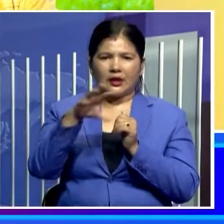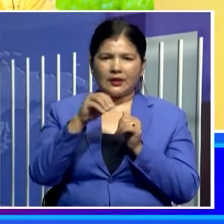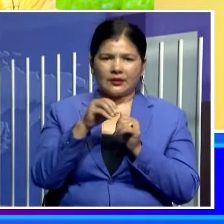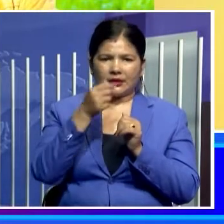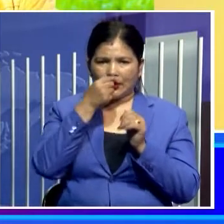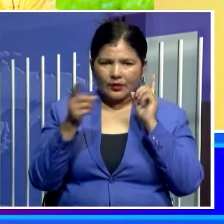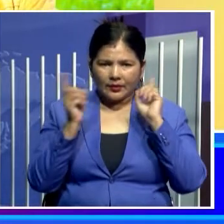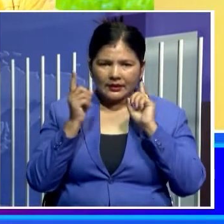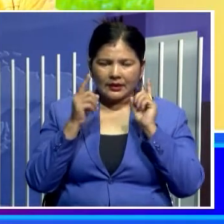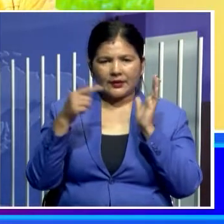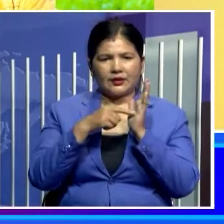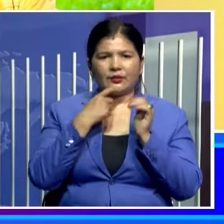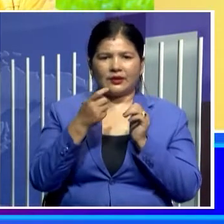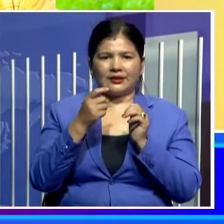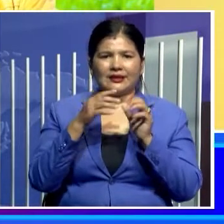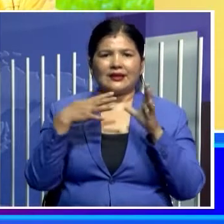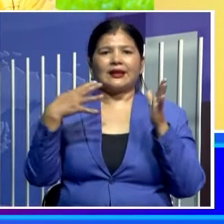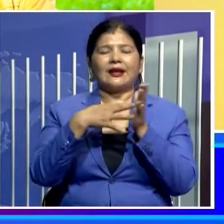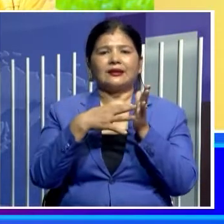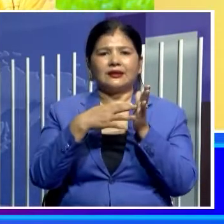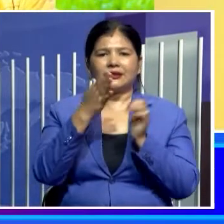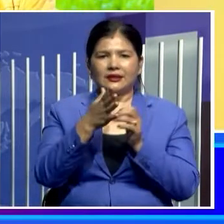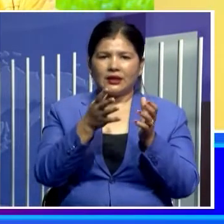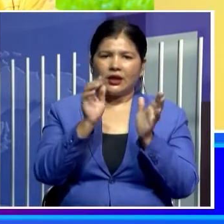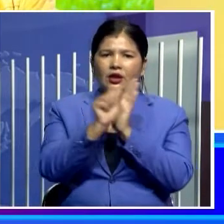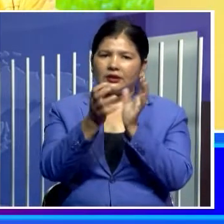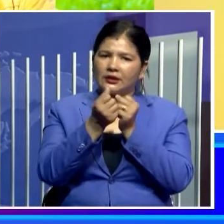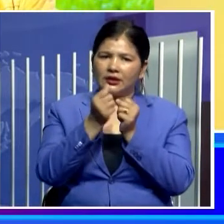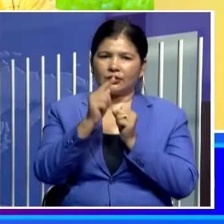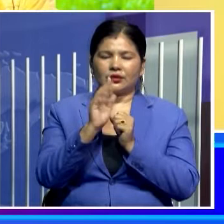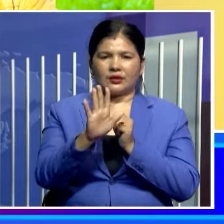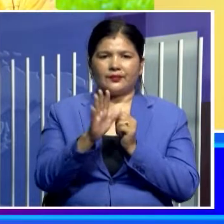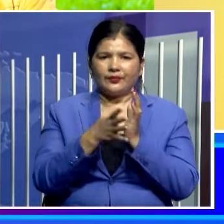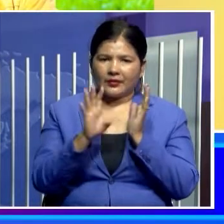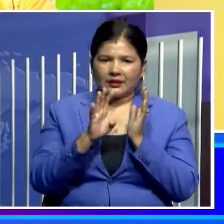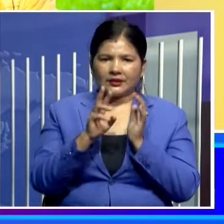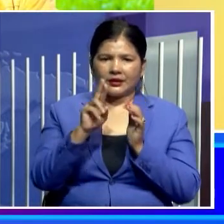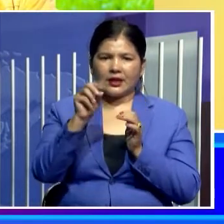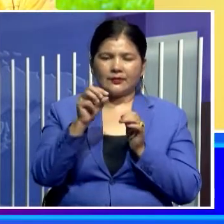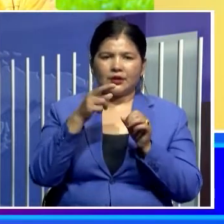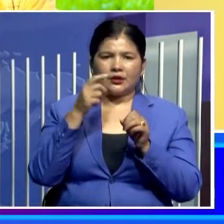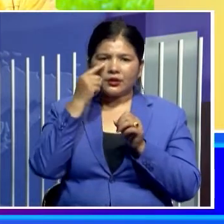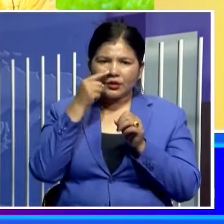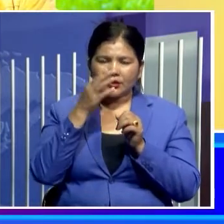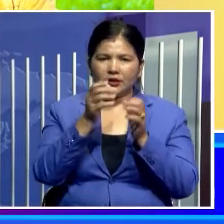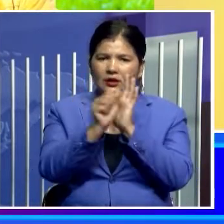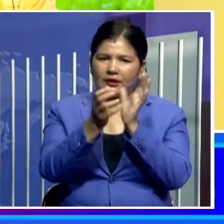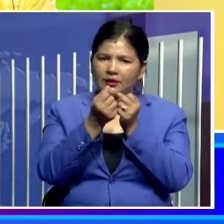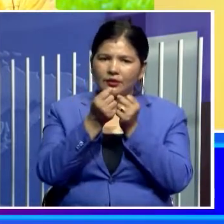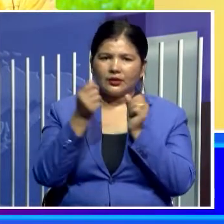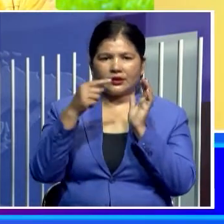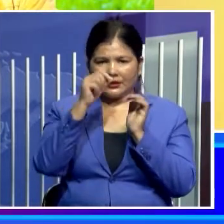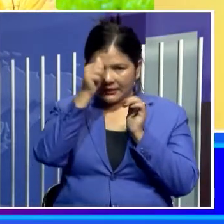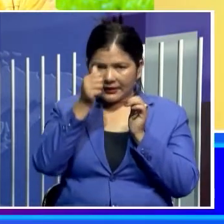कैलाली गाउँपालिकामा हेऱ्यौँ भने त्यहाँ काङ्ग्रेसले अग्रता लिइरहेको देखिन्छ। काङ्ग्रेस तर्फबाट रामसमत चौधरीले अग्रता लिइरहेको देखिन्छ भने